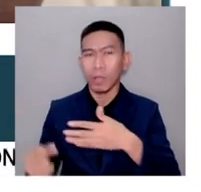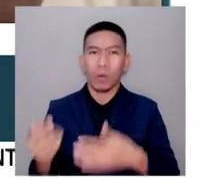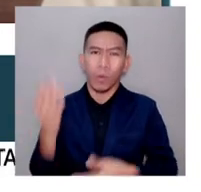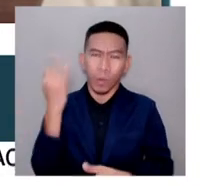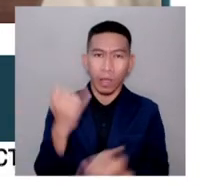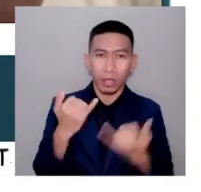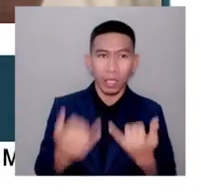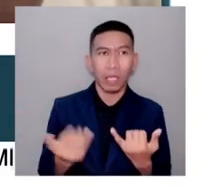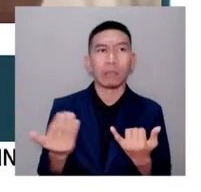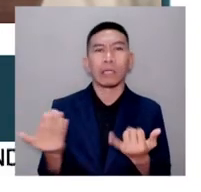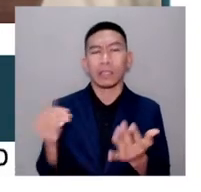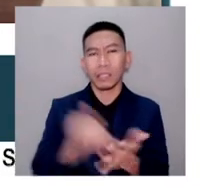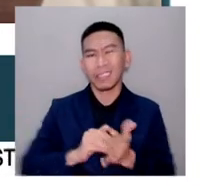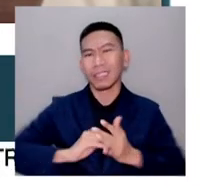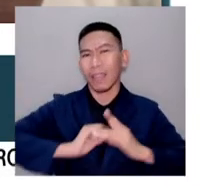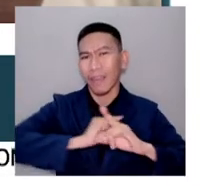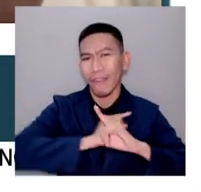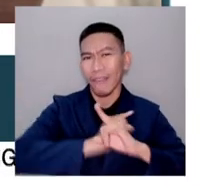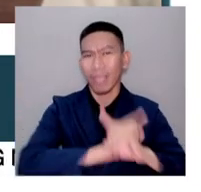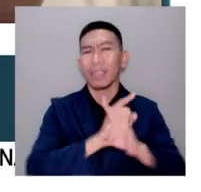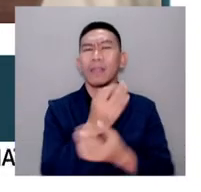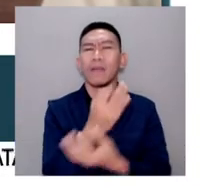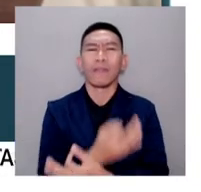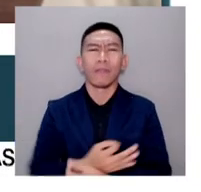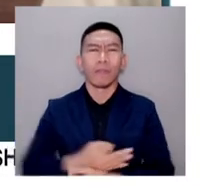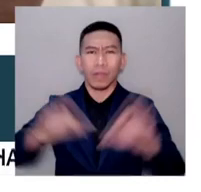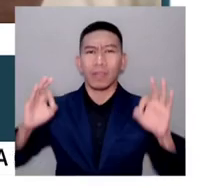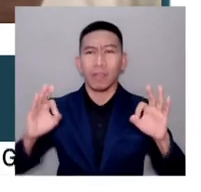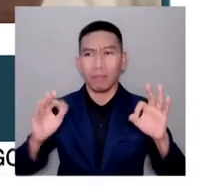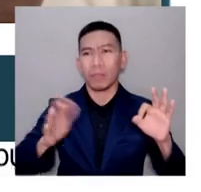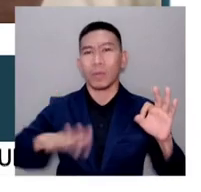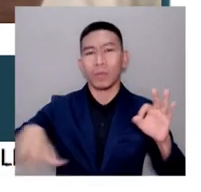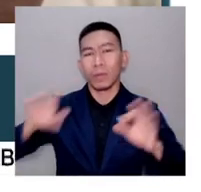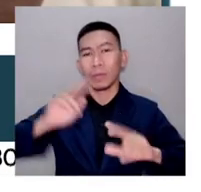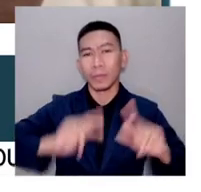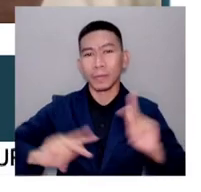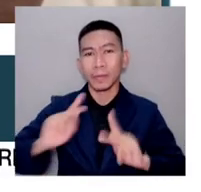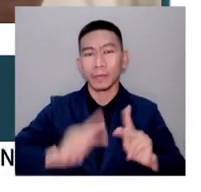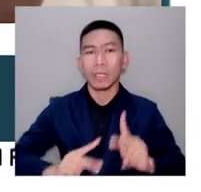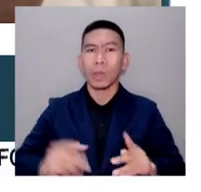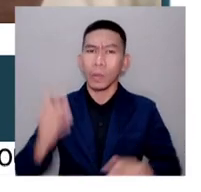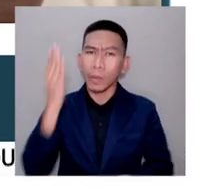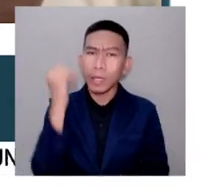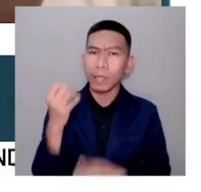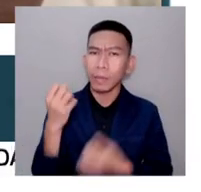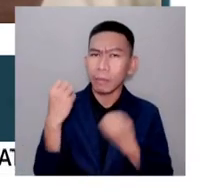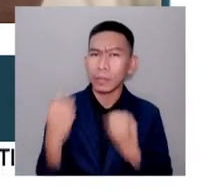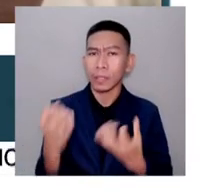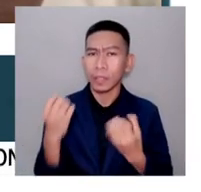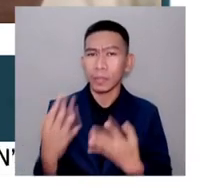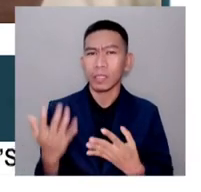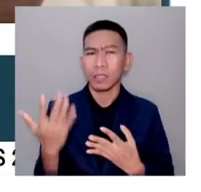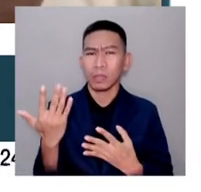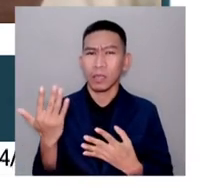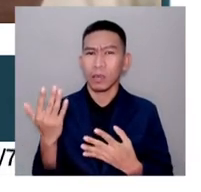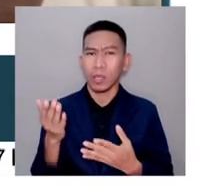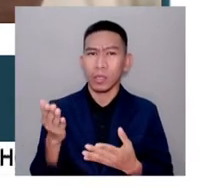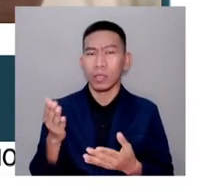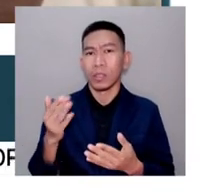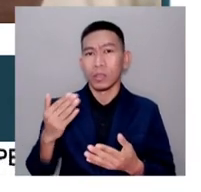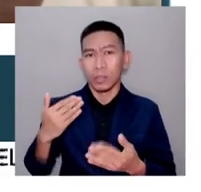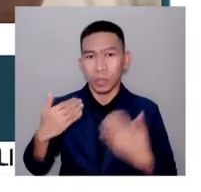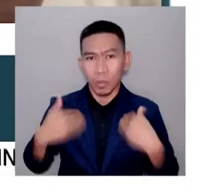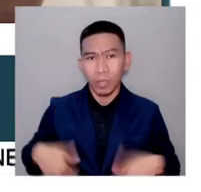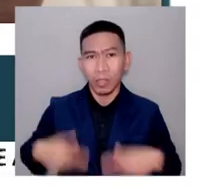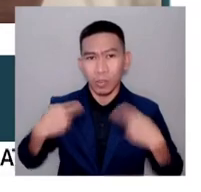sibil? Bakit ang dami pa rin human rights violations, victim survivors na hindi pa